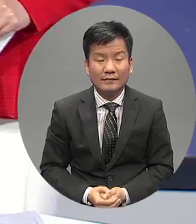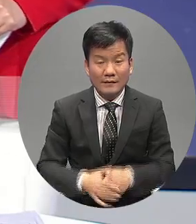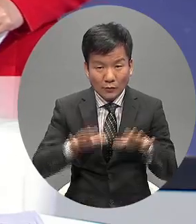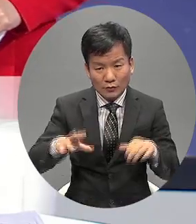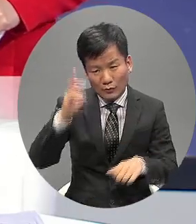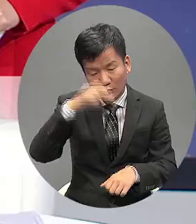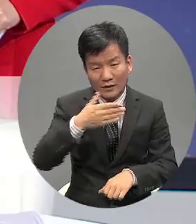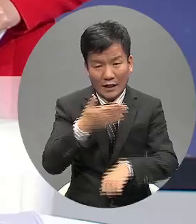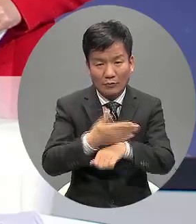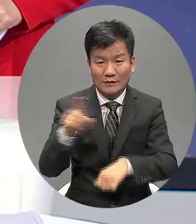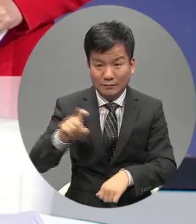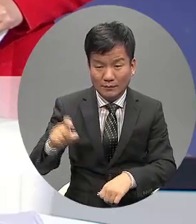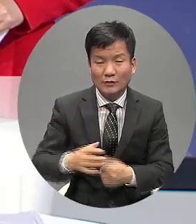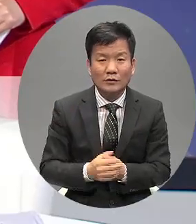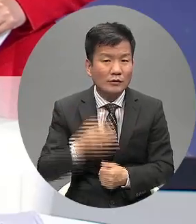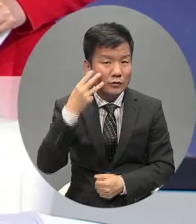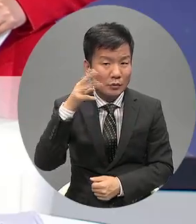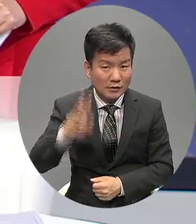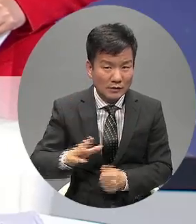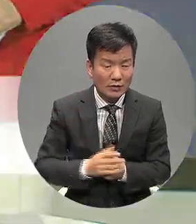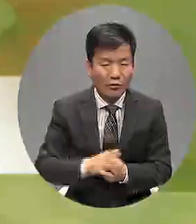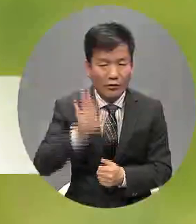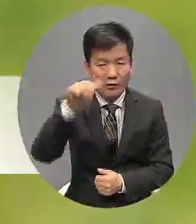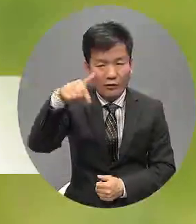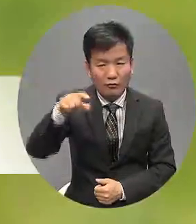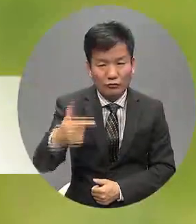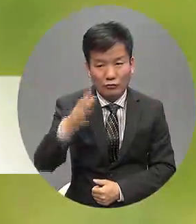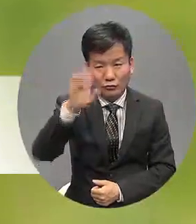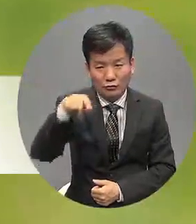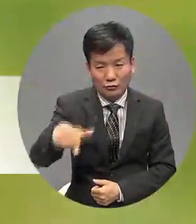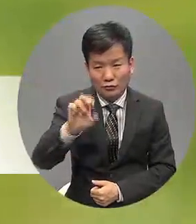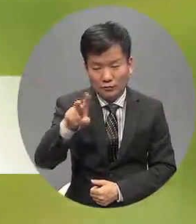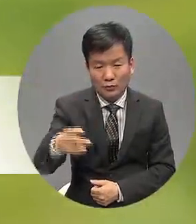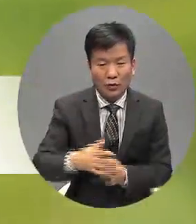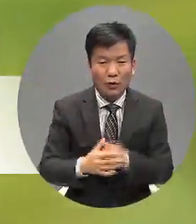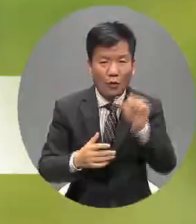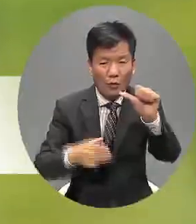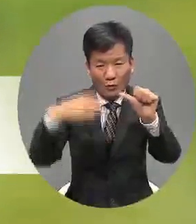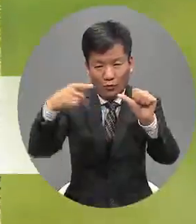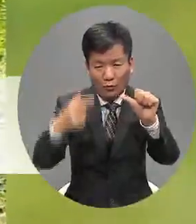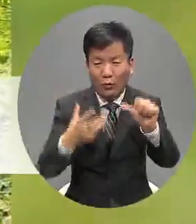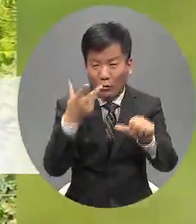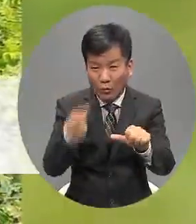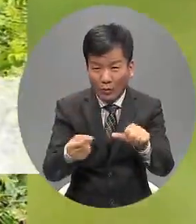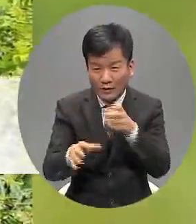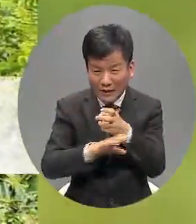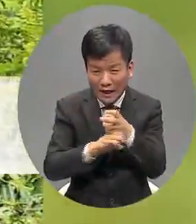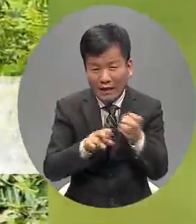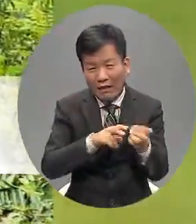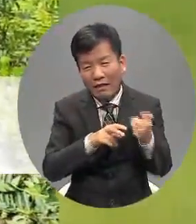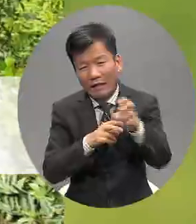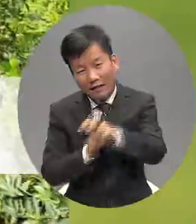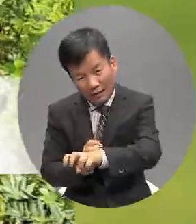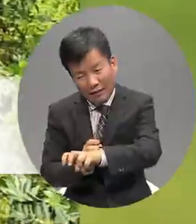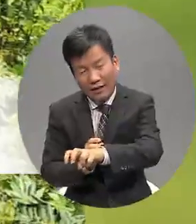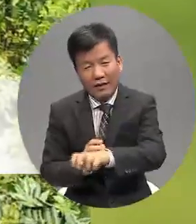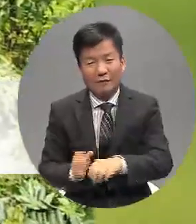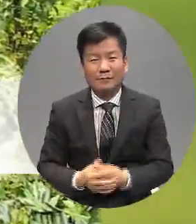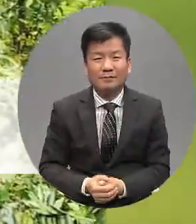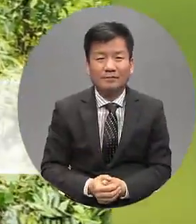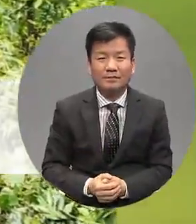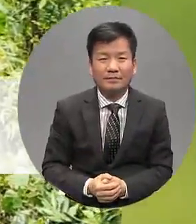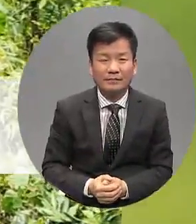오늘 오전 9시 10분쯤 옥천군 군북면에서 5톤 분뇨 수거 차량이 비탈면에서 굴러